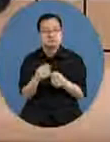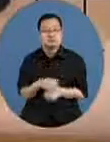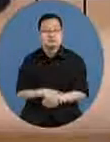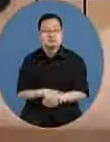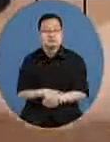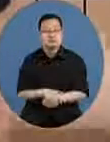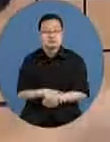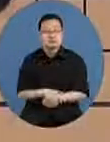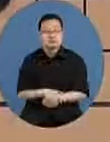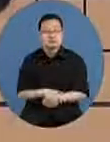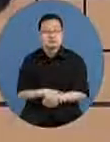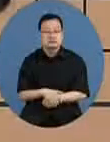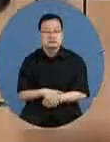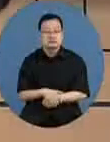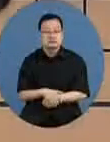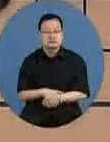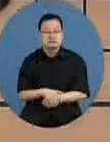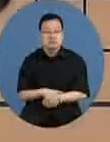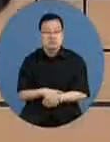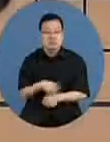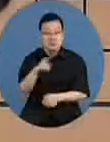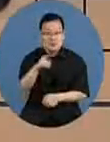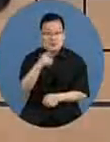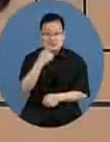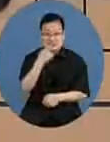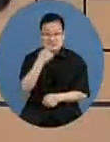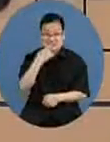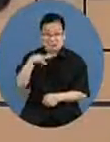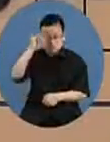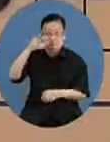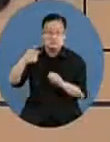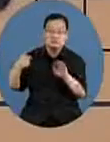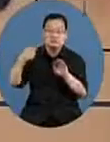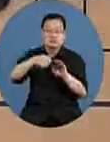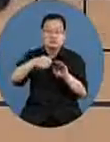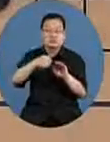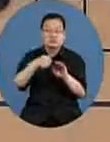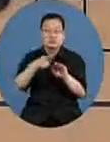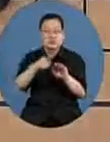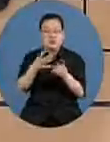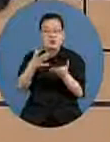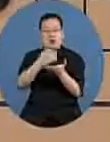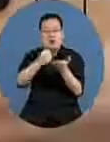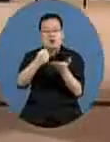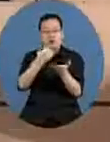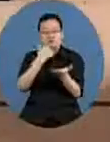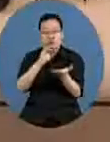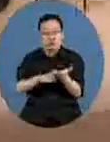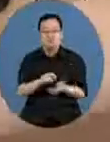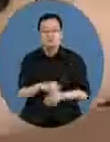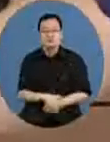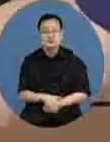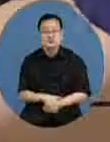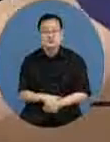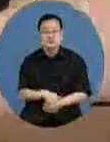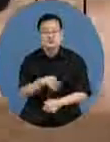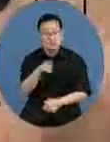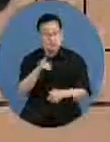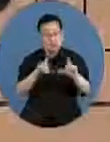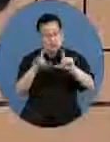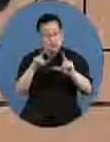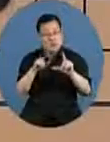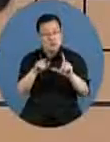네, 이렇게 두는 것은 백이 먼저 손이 들어와서 잡히게 되겠고요. 자, 이런